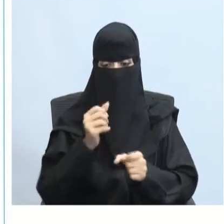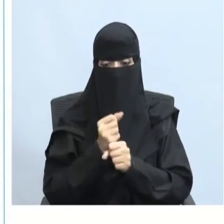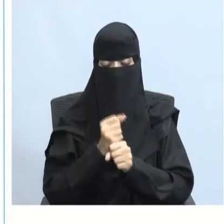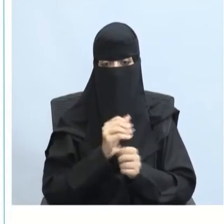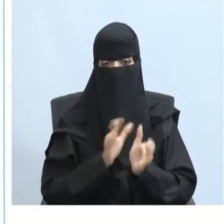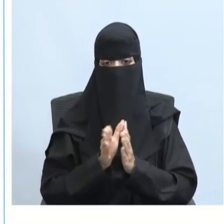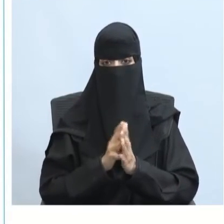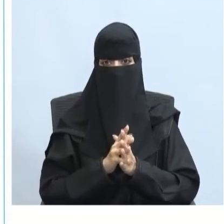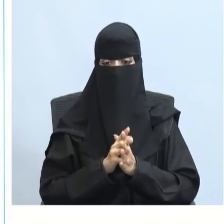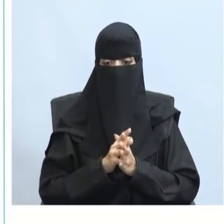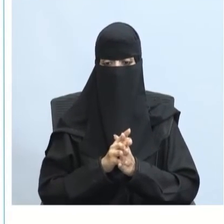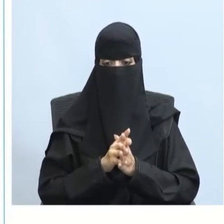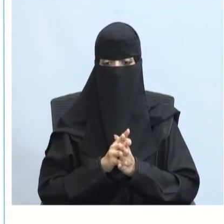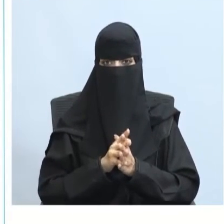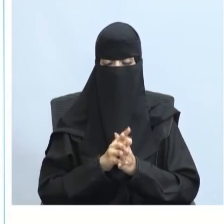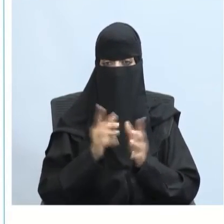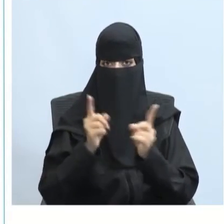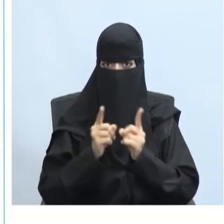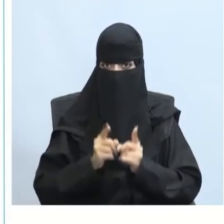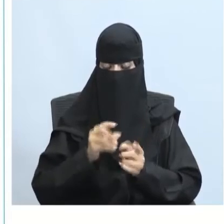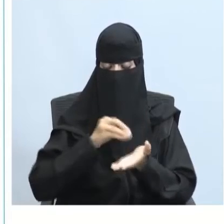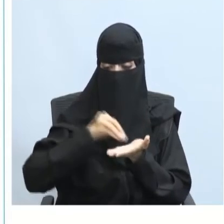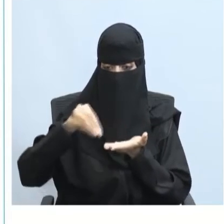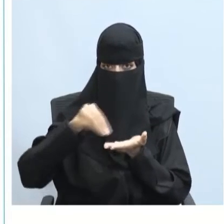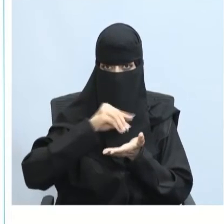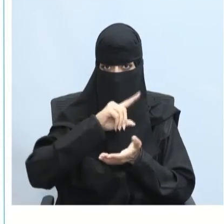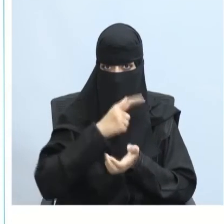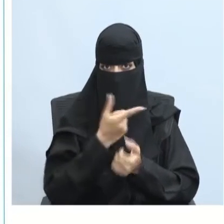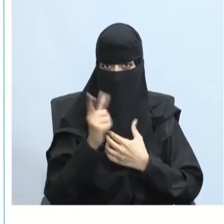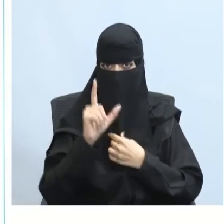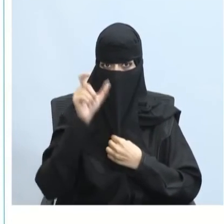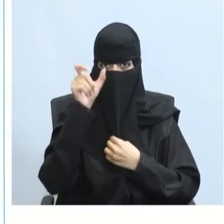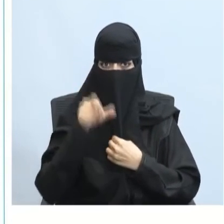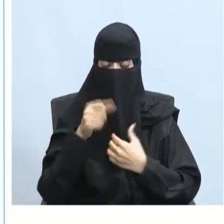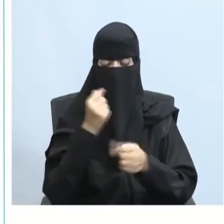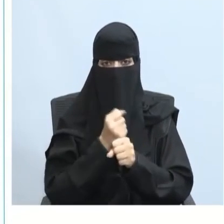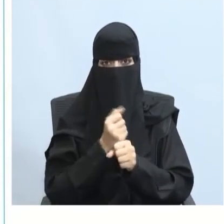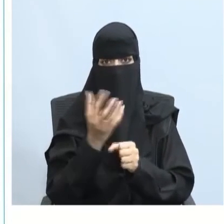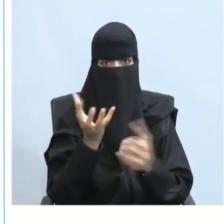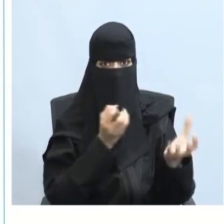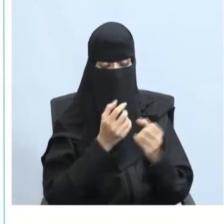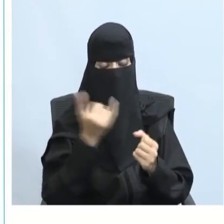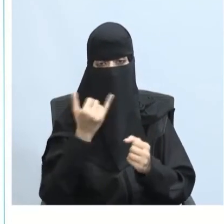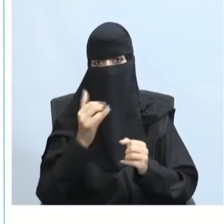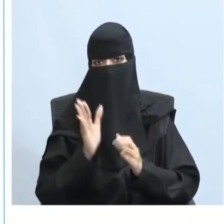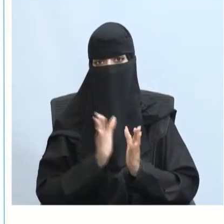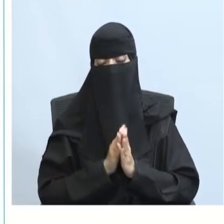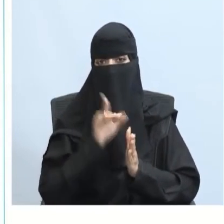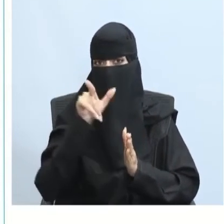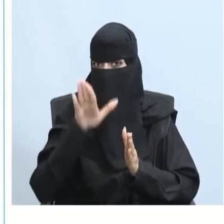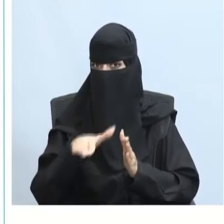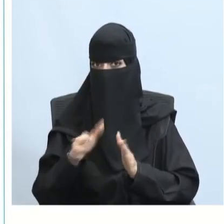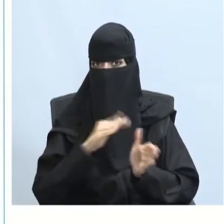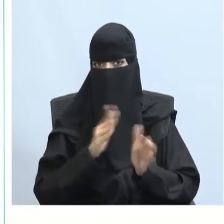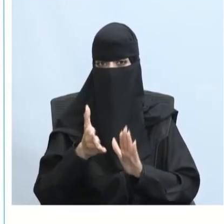المهام نعين لكل موظف او مورد مهمه هو لديه